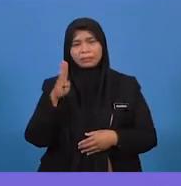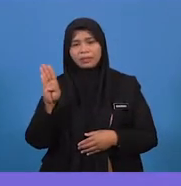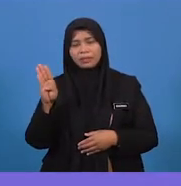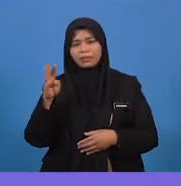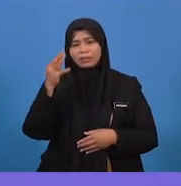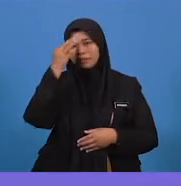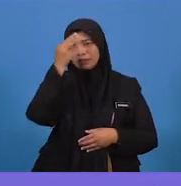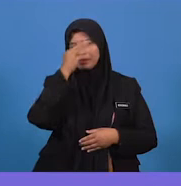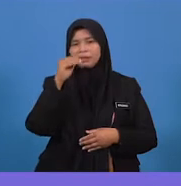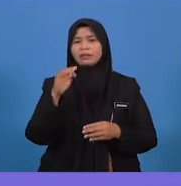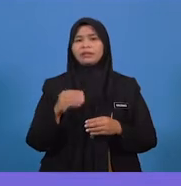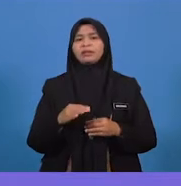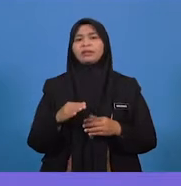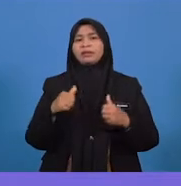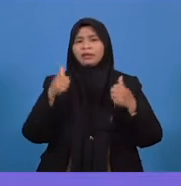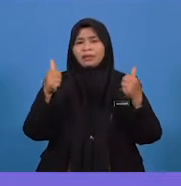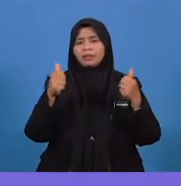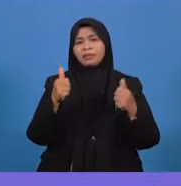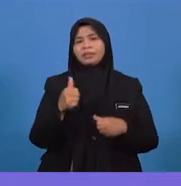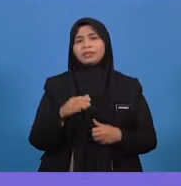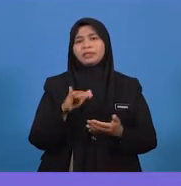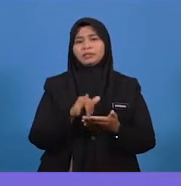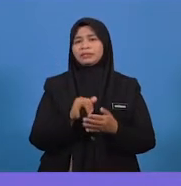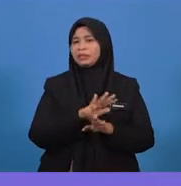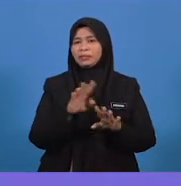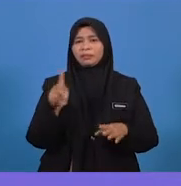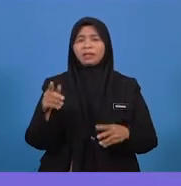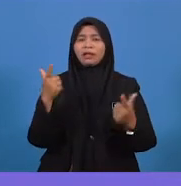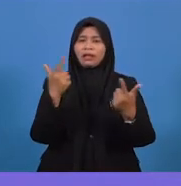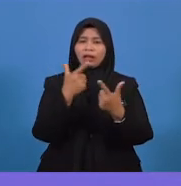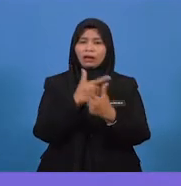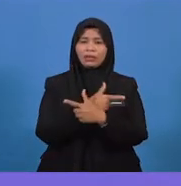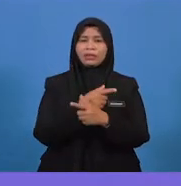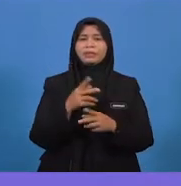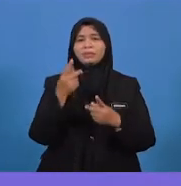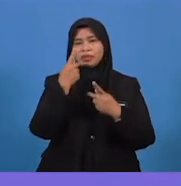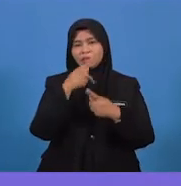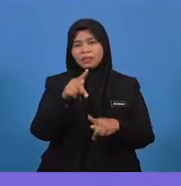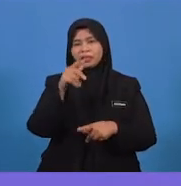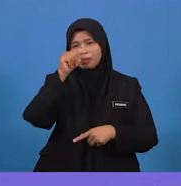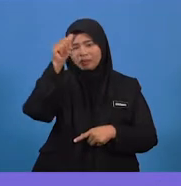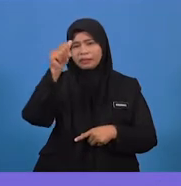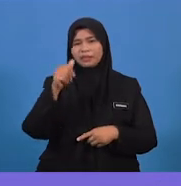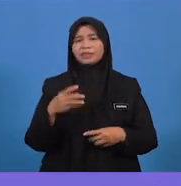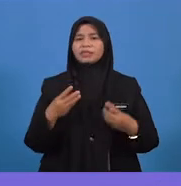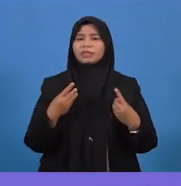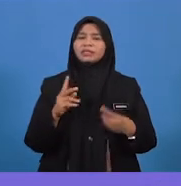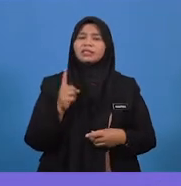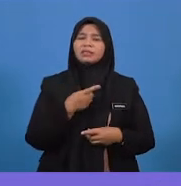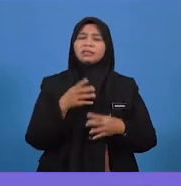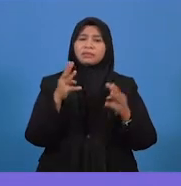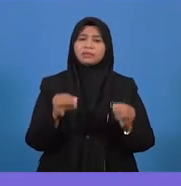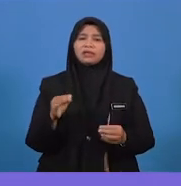hebat dan besar itu tidak pernah mengingkari perintah Allah, sedangkan kita, manusia yang tidak sehebat mana